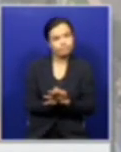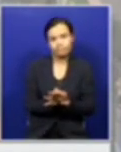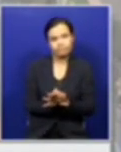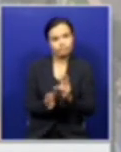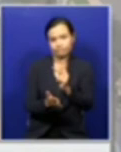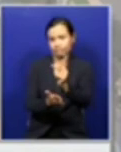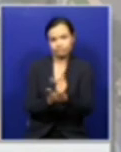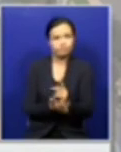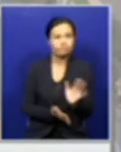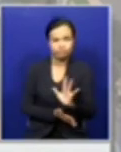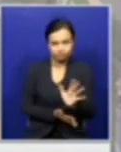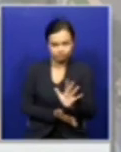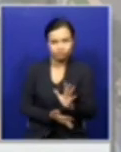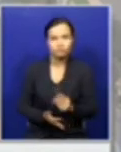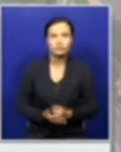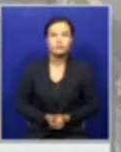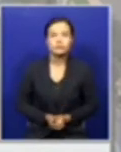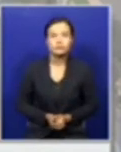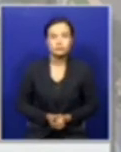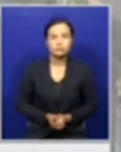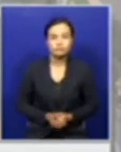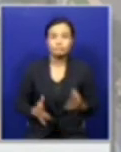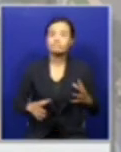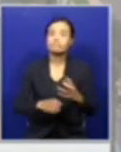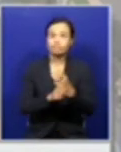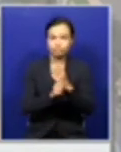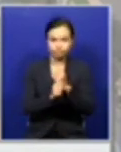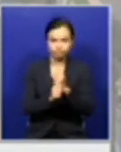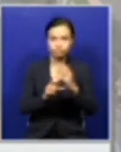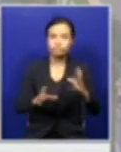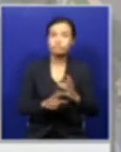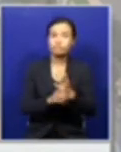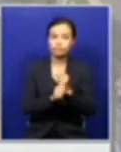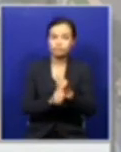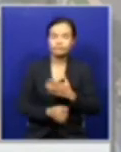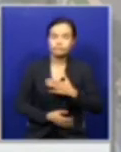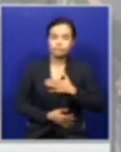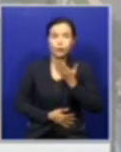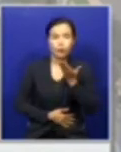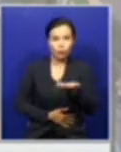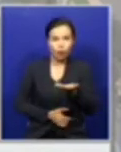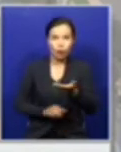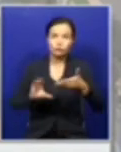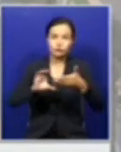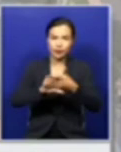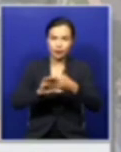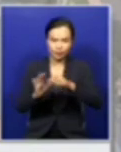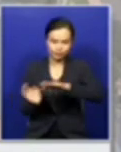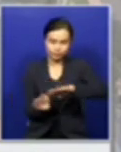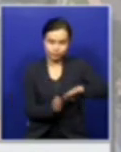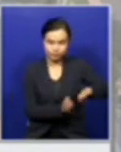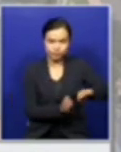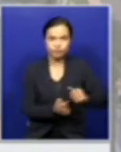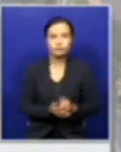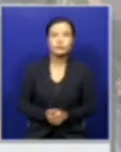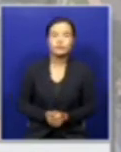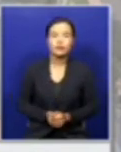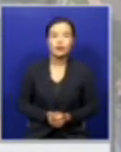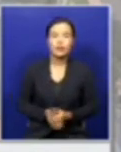จะให้เขาได้เข้าถึงได้เลยสรุปแล้วนะคะท่านประธานขออนุญาตสไลด์ต่อไปเลยนะคะคน